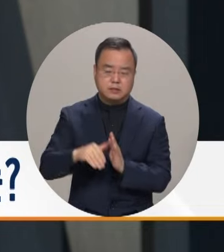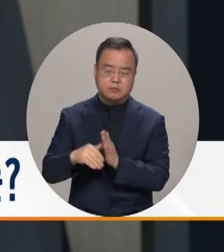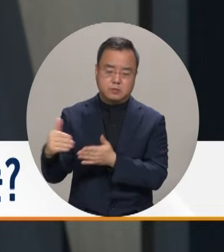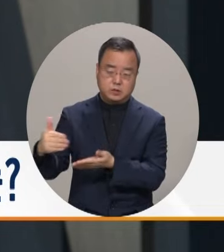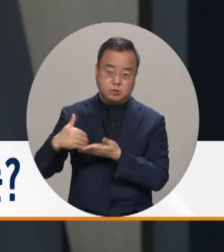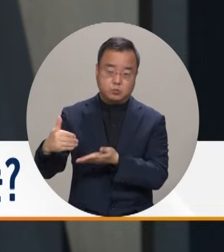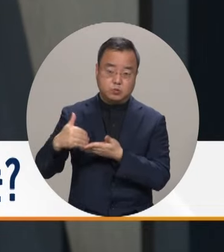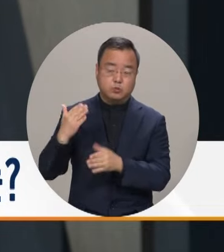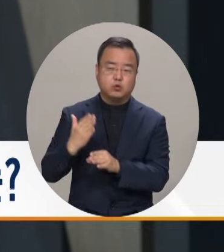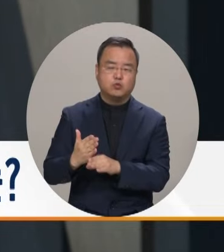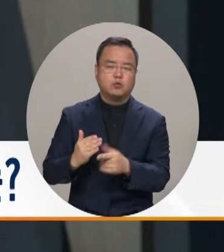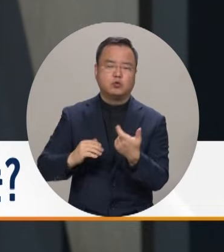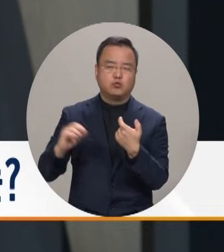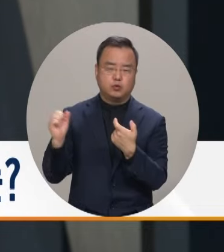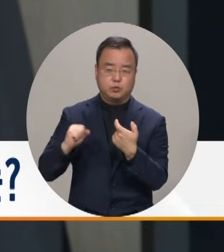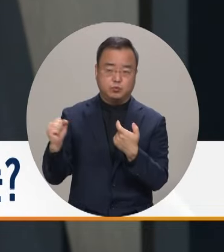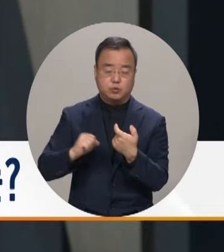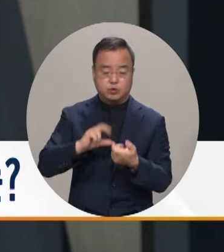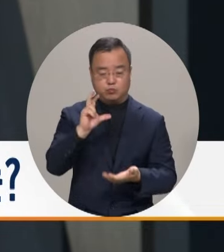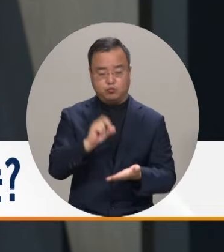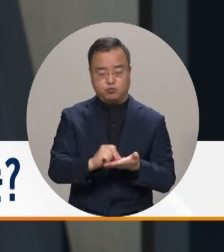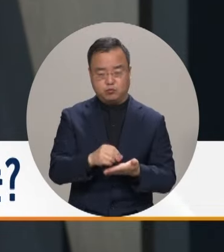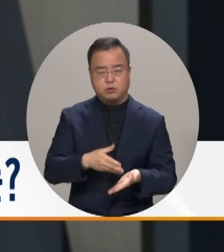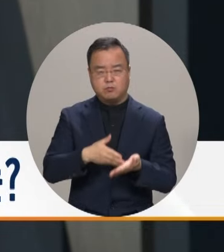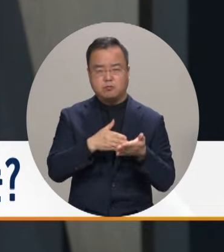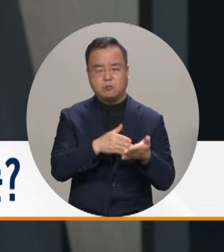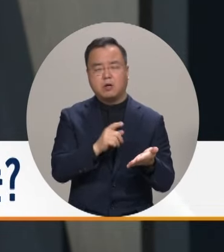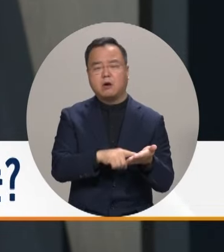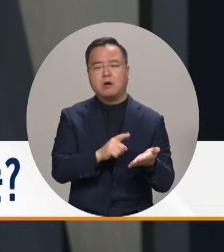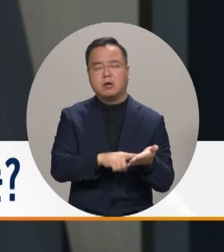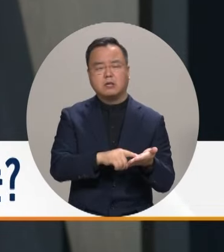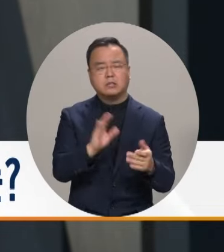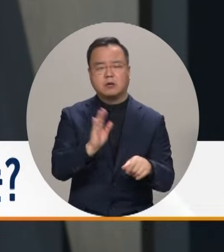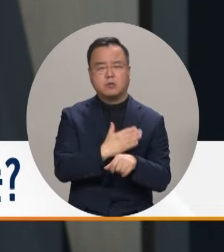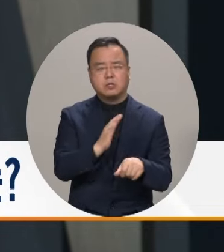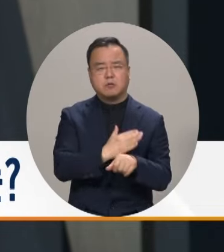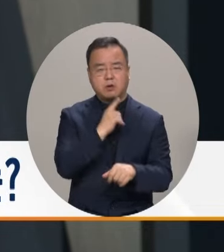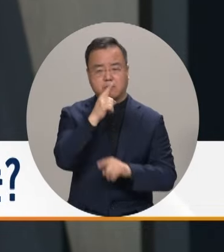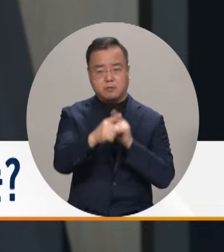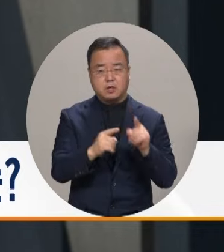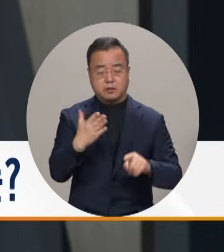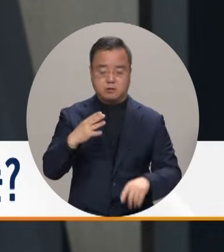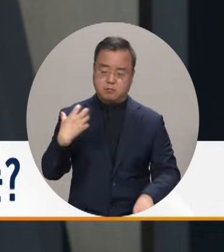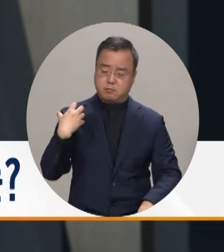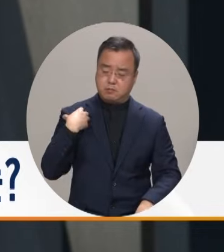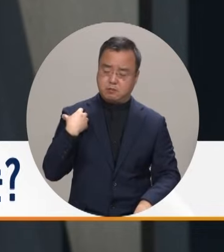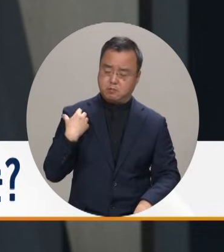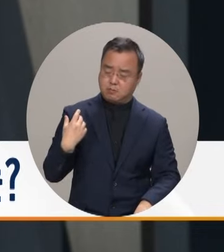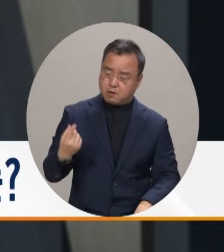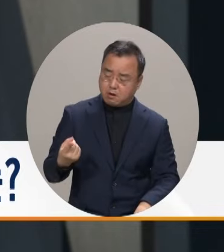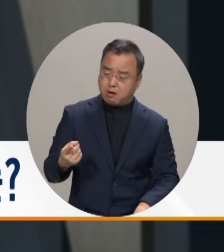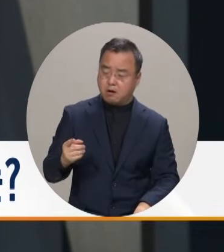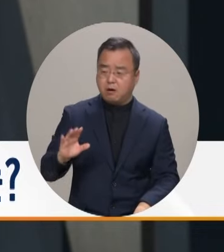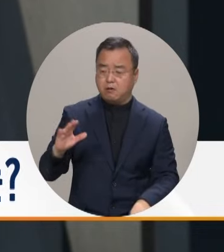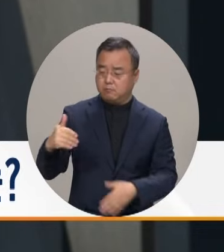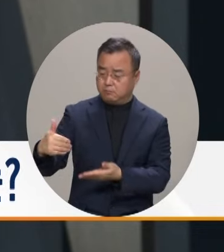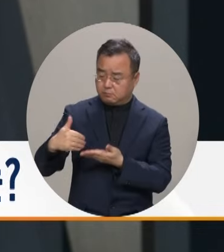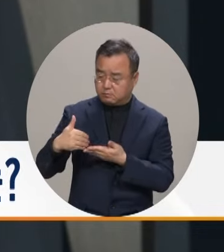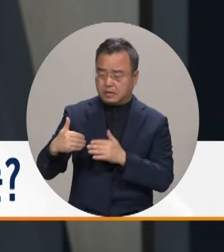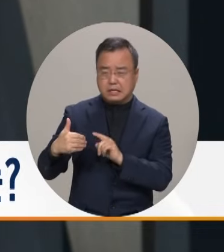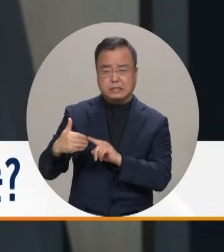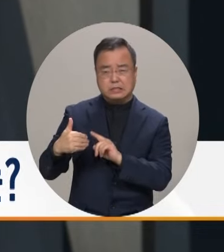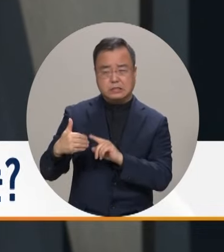60%이 해당 문항에 대한 문제제기였다 평가원 담당자들은 아예 해당 안건이